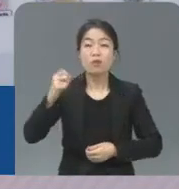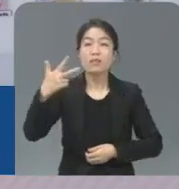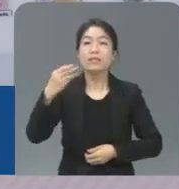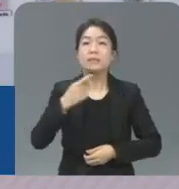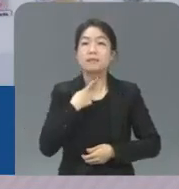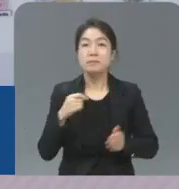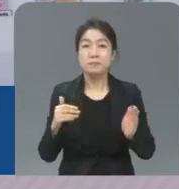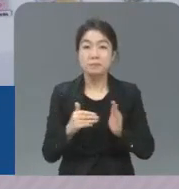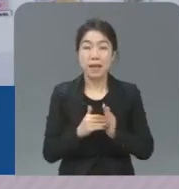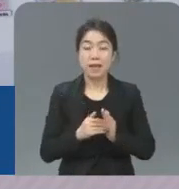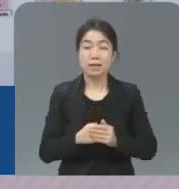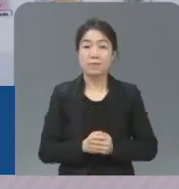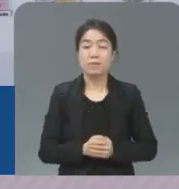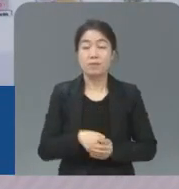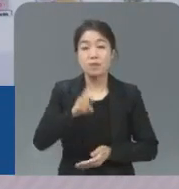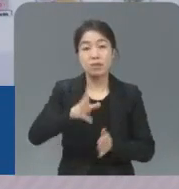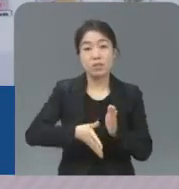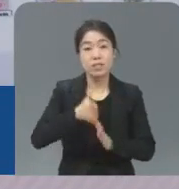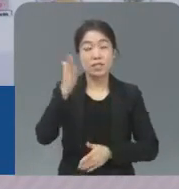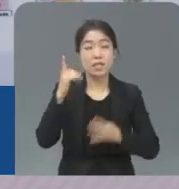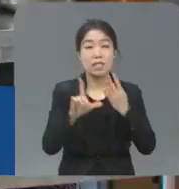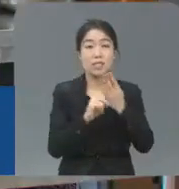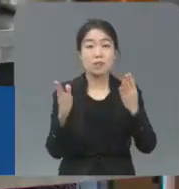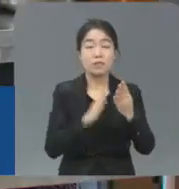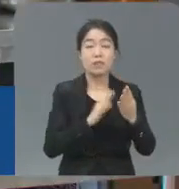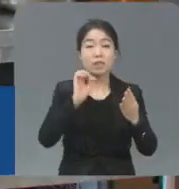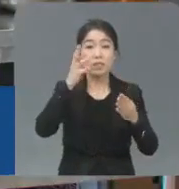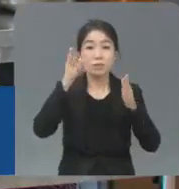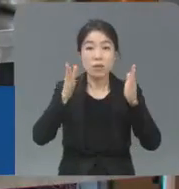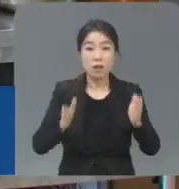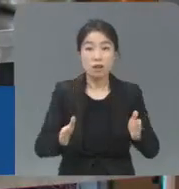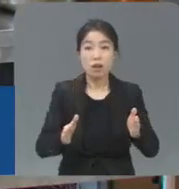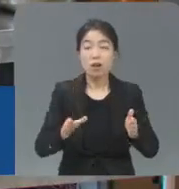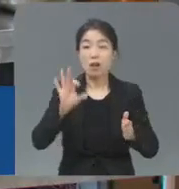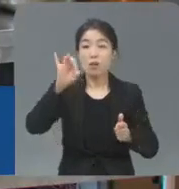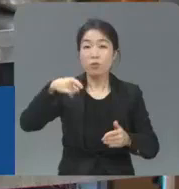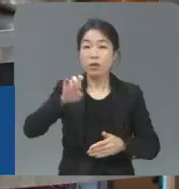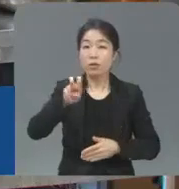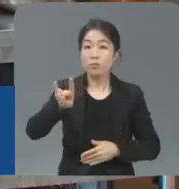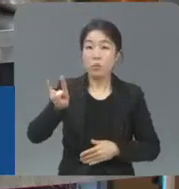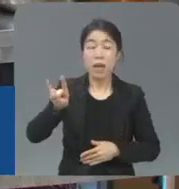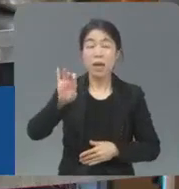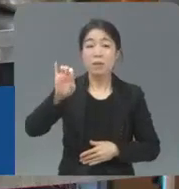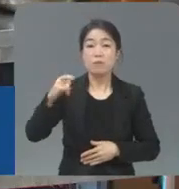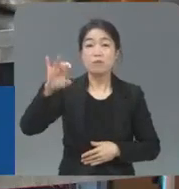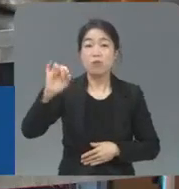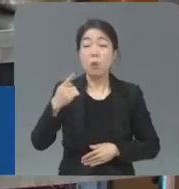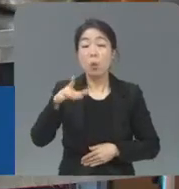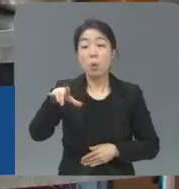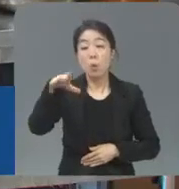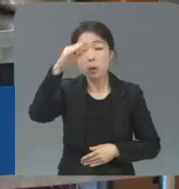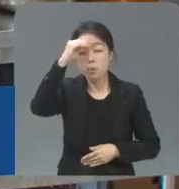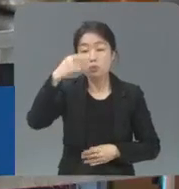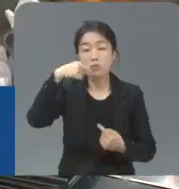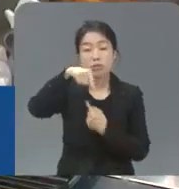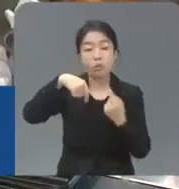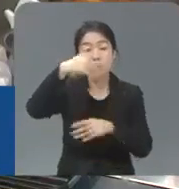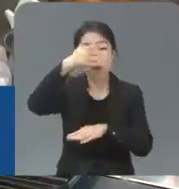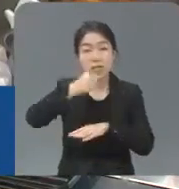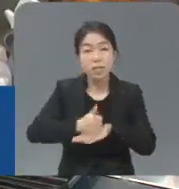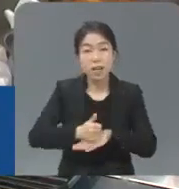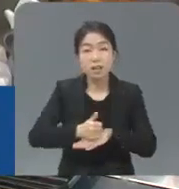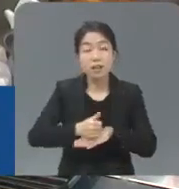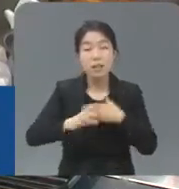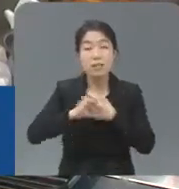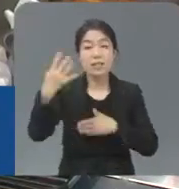기록했습니다. 광주시는 지난 4월부터 3개월간 위메프호를 시범 운영한 결과 지역 업체